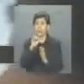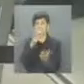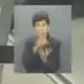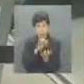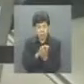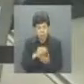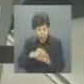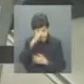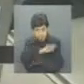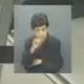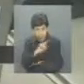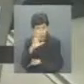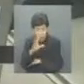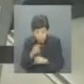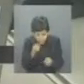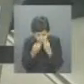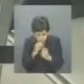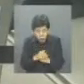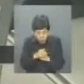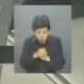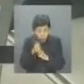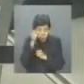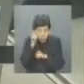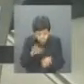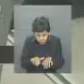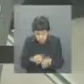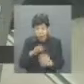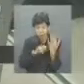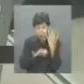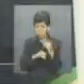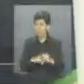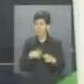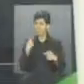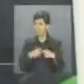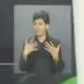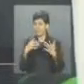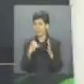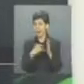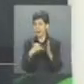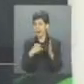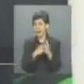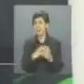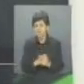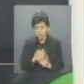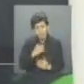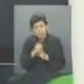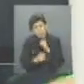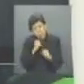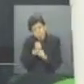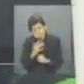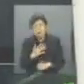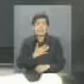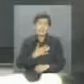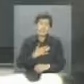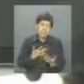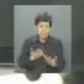วันก็ทำให้พวกเธอเข้าใจว่าคอมพิวเตอร์ไม่ได้ยากอย่างที่คิด แต่ด้วยอายุที่มากขึ้นทุกวันก็ยิ่งทำ